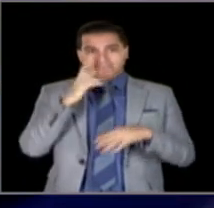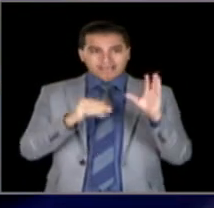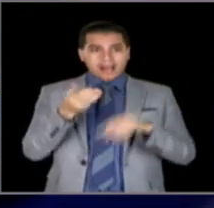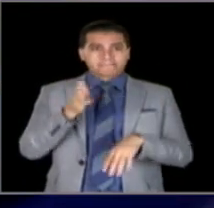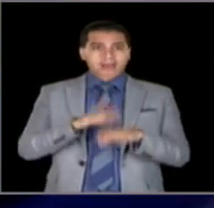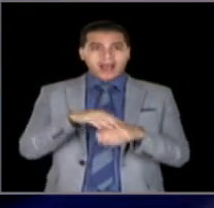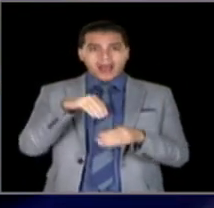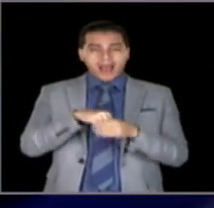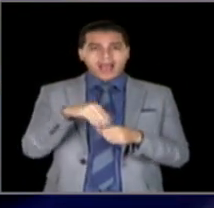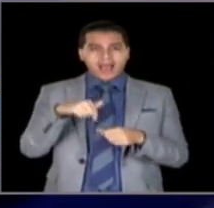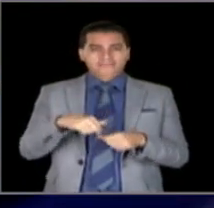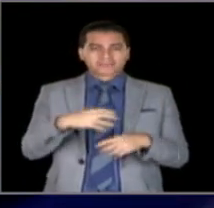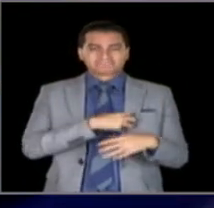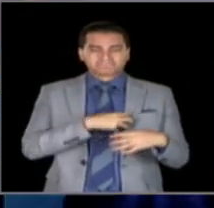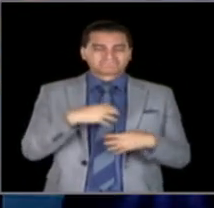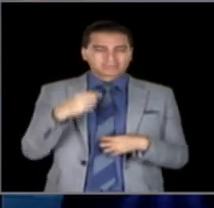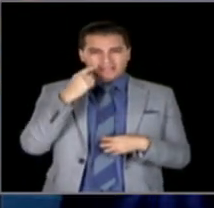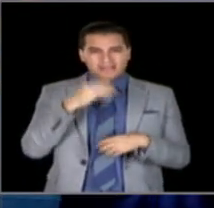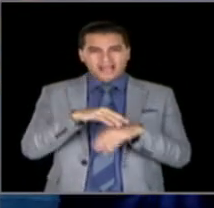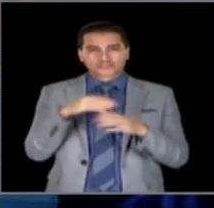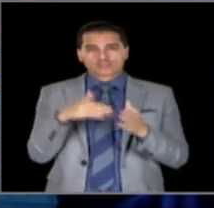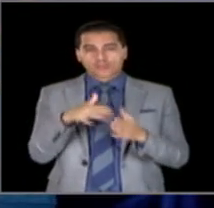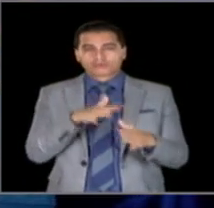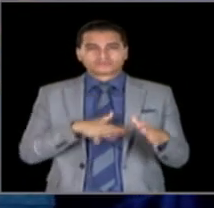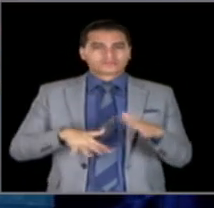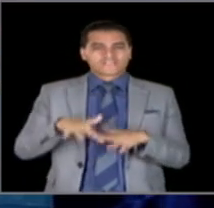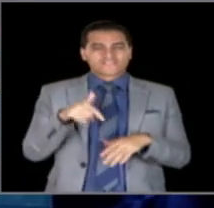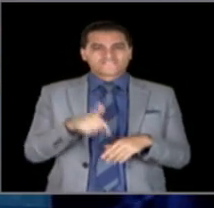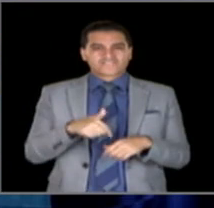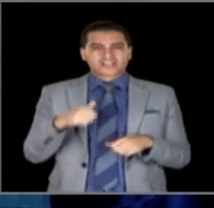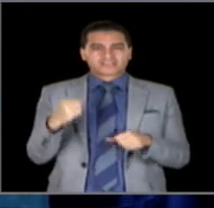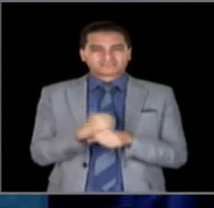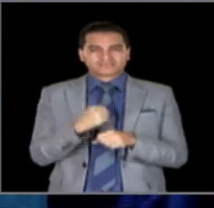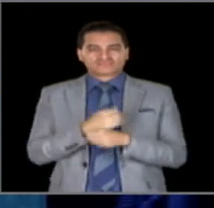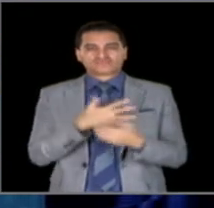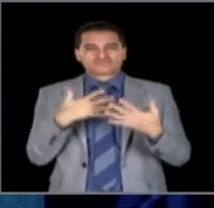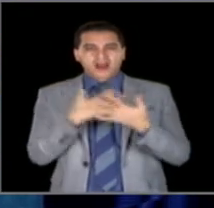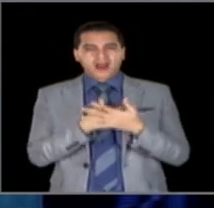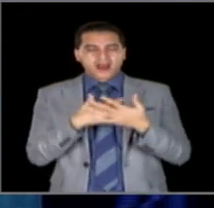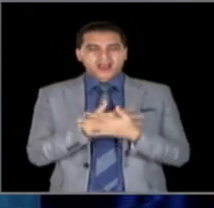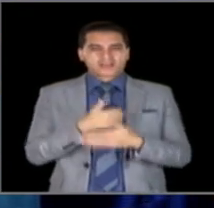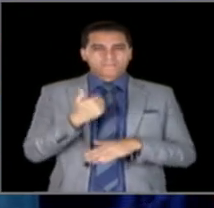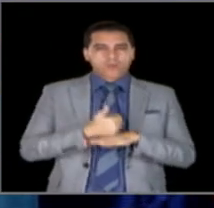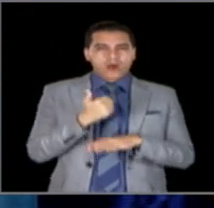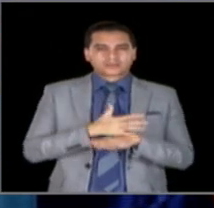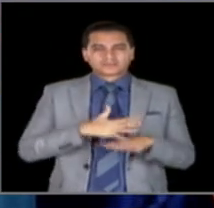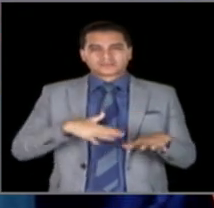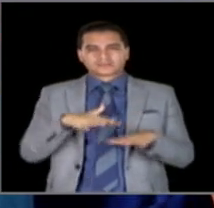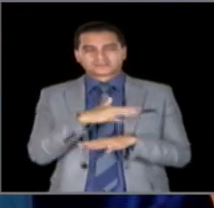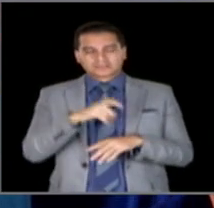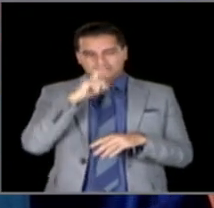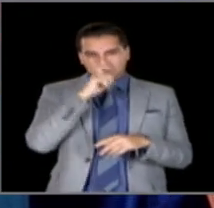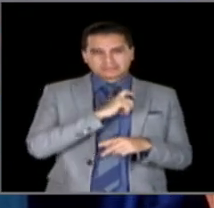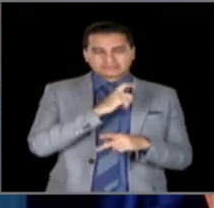بتتكلم عن الأعباء اللي بيقابلها الموظفين بسبب الشركات والمؤسسات